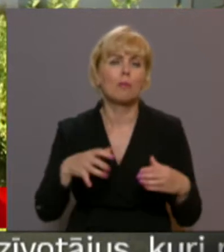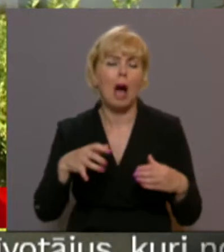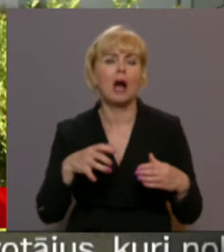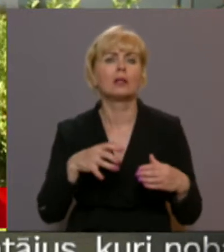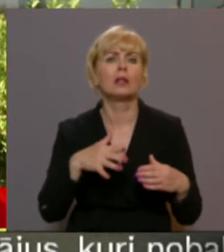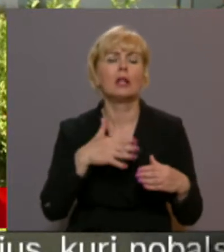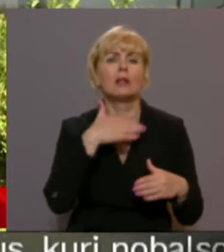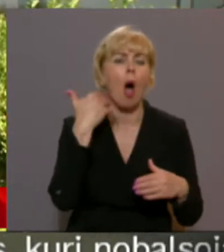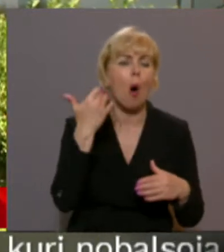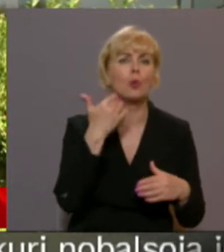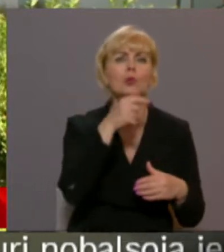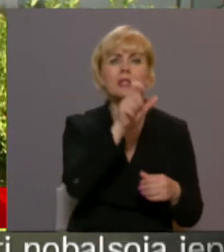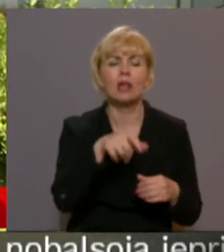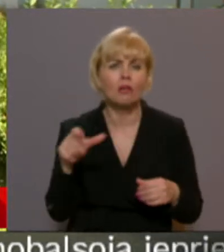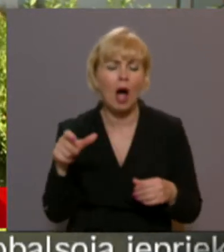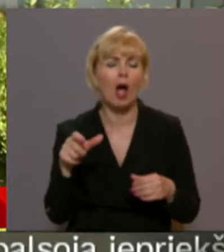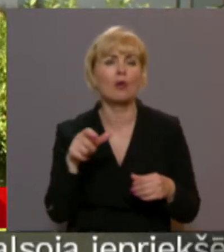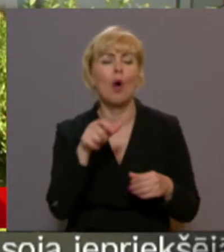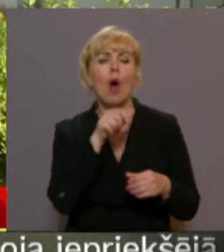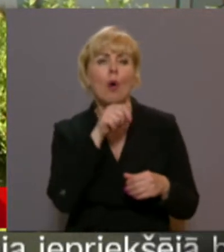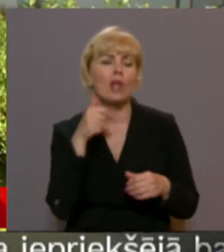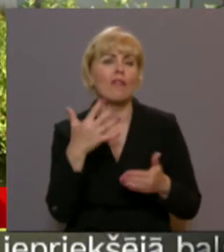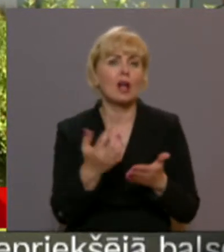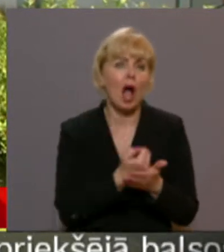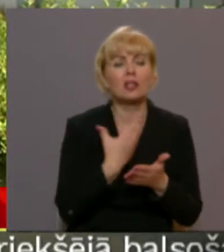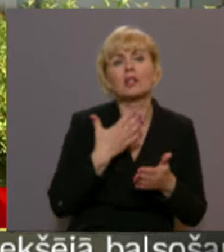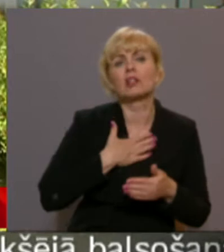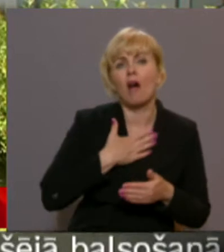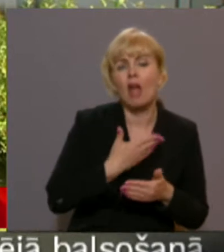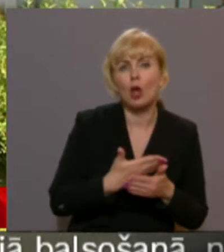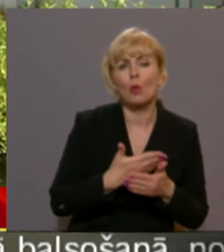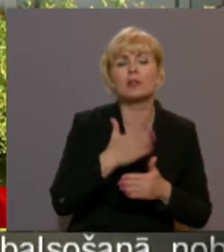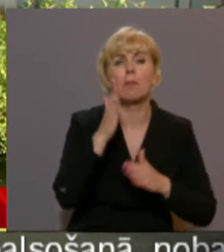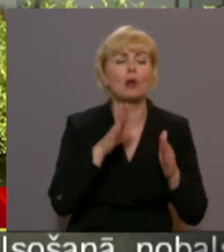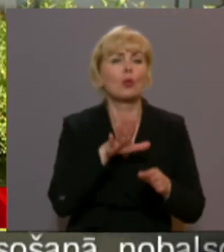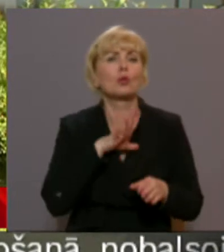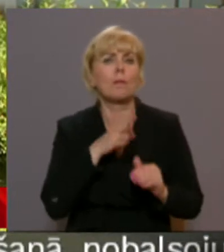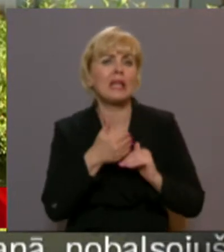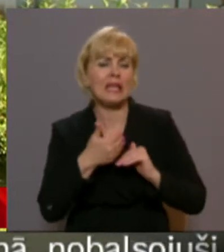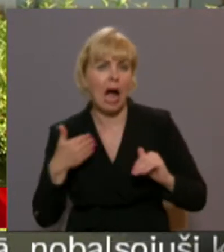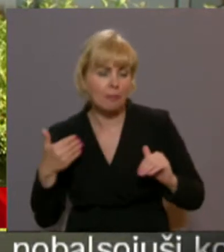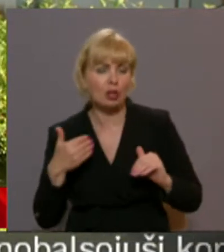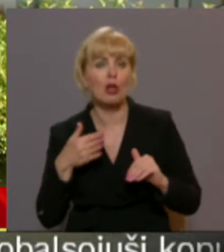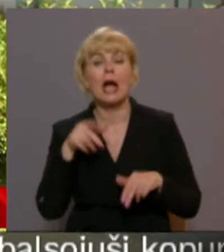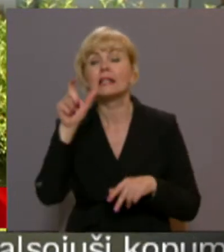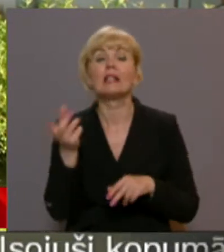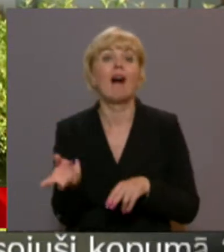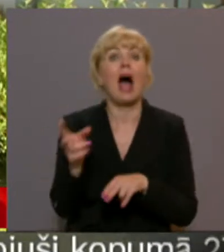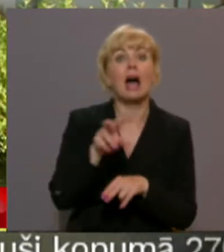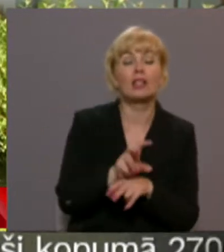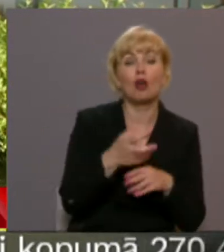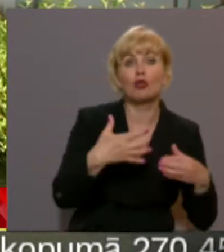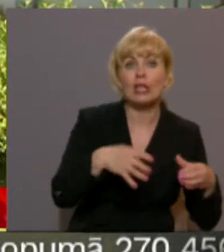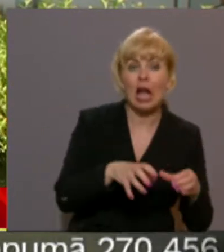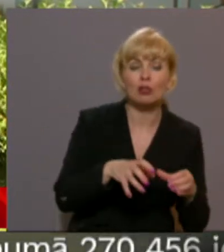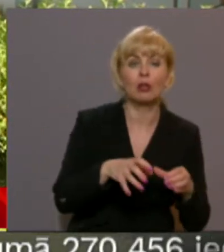par ko balsot, nevar atrast savējos, par ko viņi balsojuši iepriekš. Vai ir tiem cilvēkiem, kas atnākuši līdz iecirknīm, vai